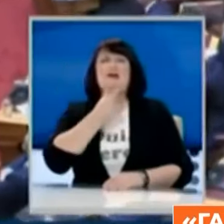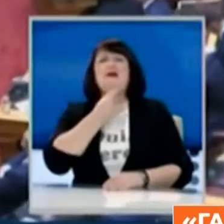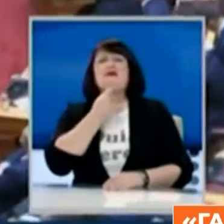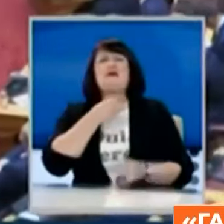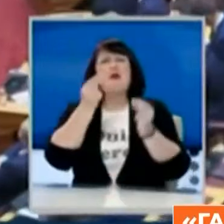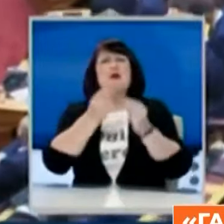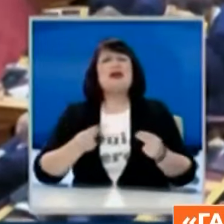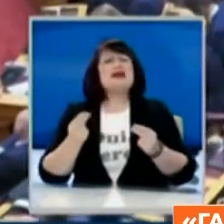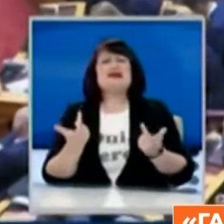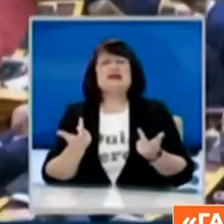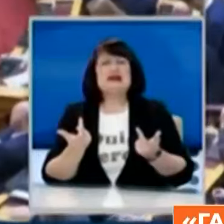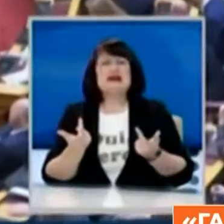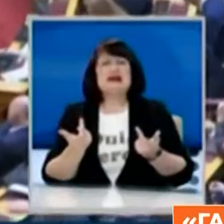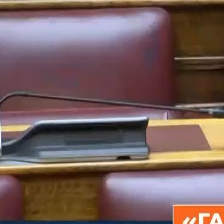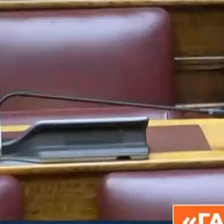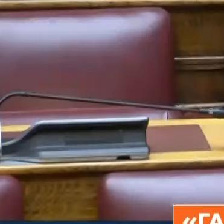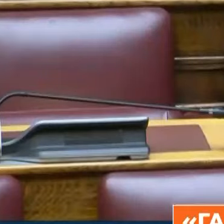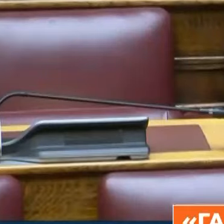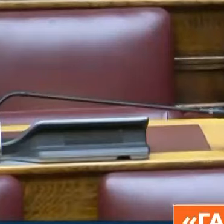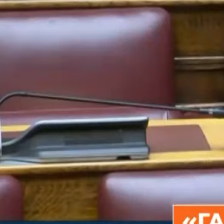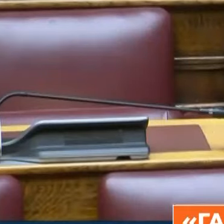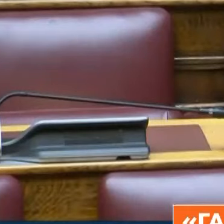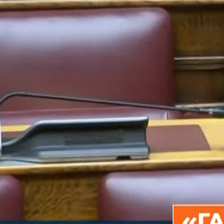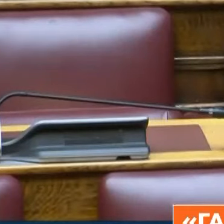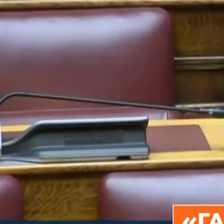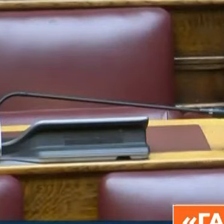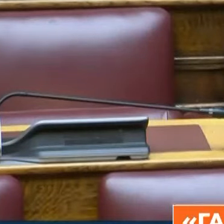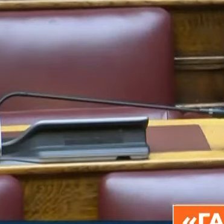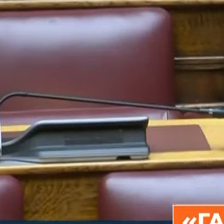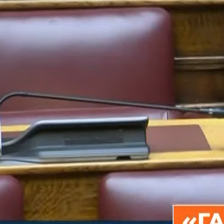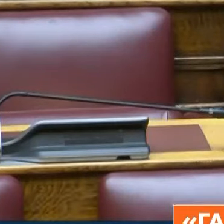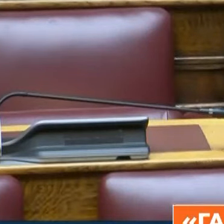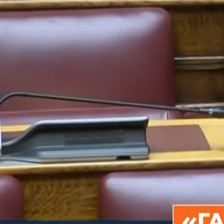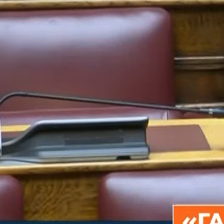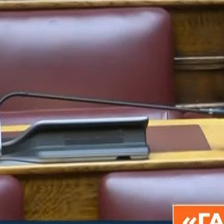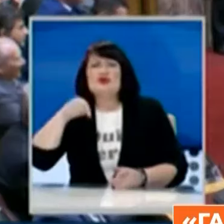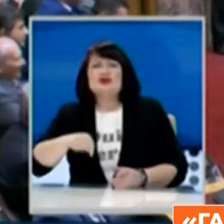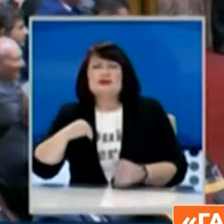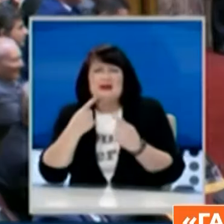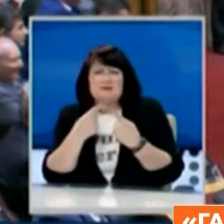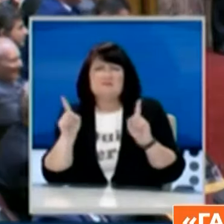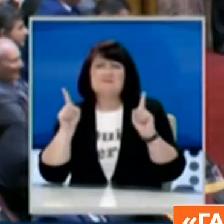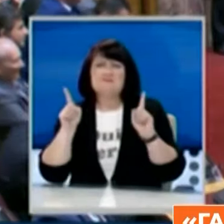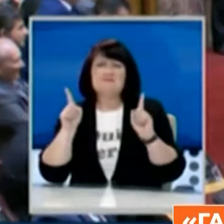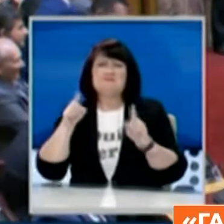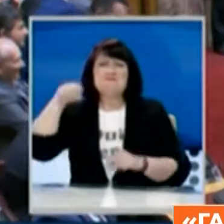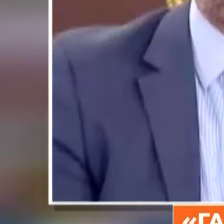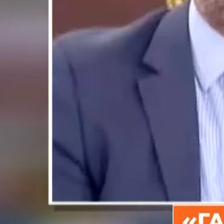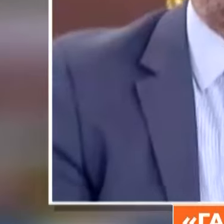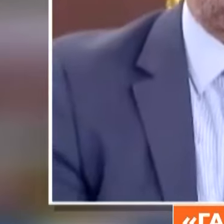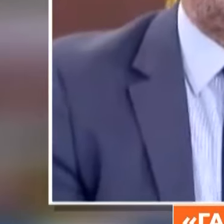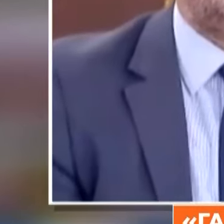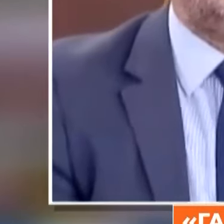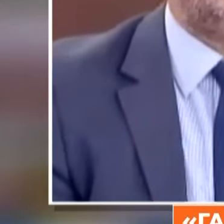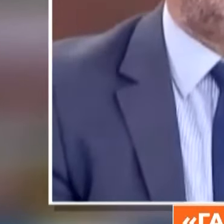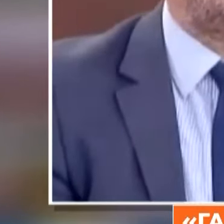νερά, τάραξε η δήλωση του κυβερνητικού βουλευτή Γιώργου Βλάχου ότι δεν είναι δεδομένη η ψήφος του για την εκλογή Προέδρου της Δημοκρατίας. Ο